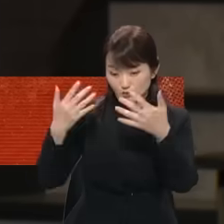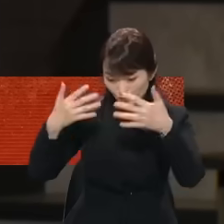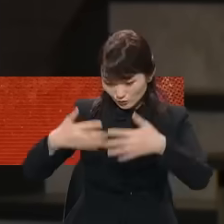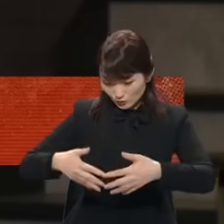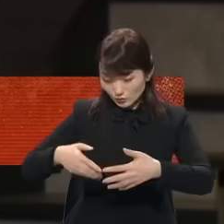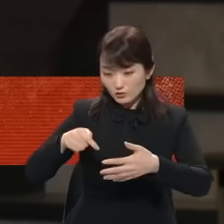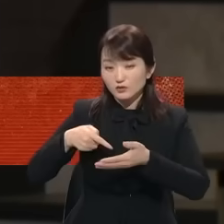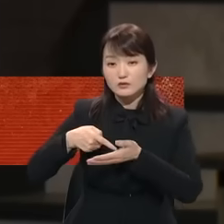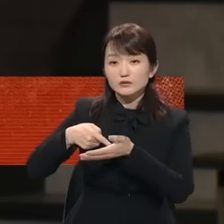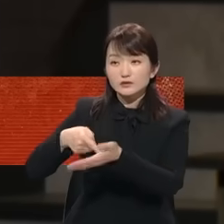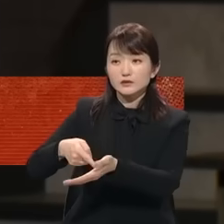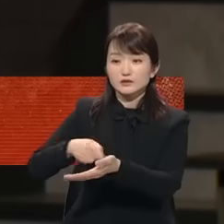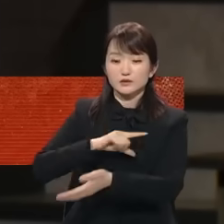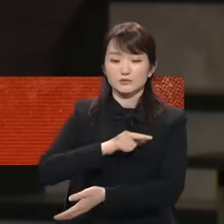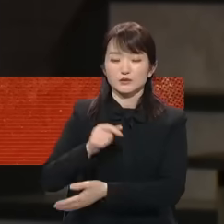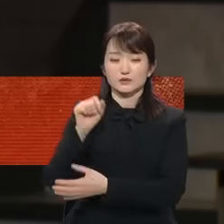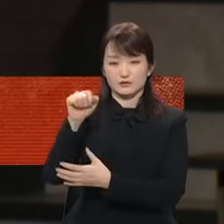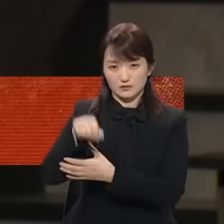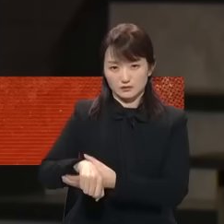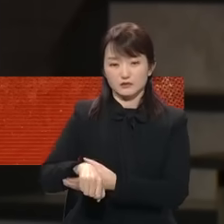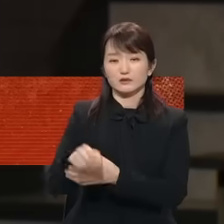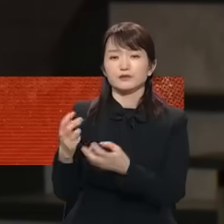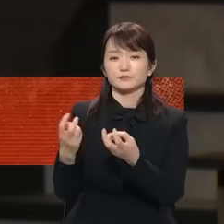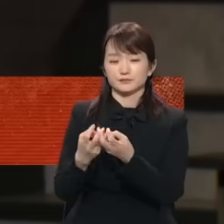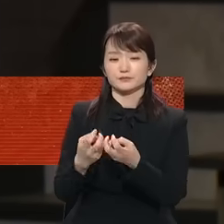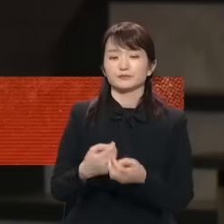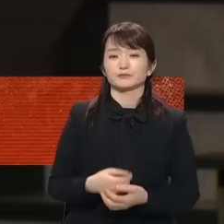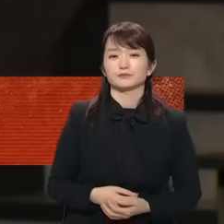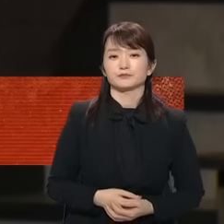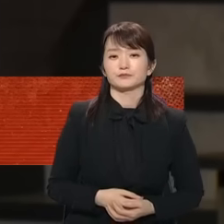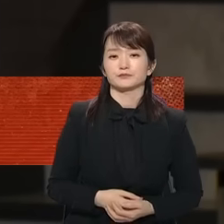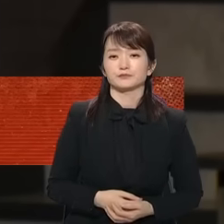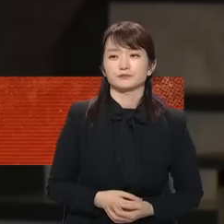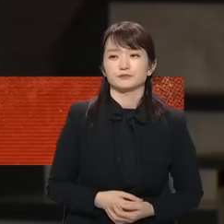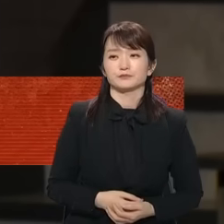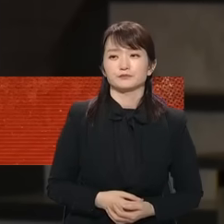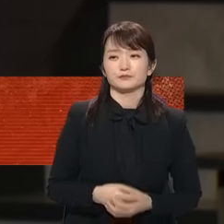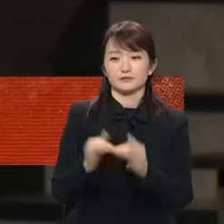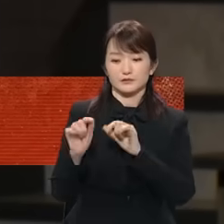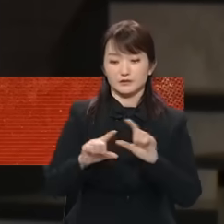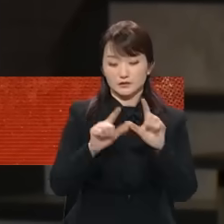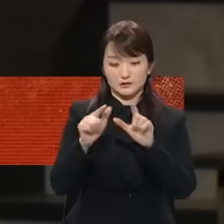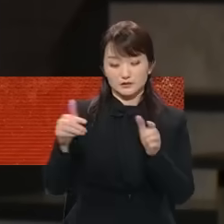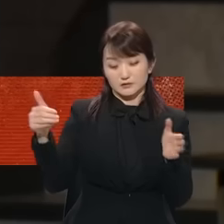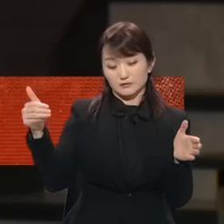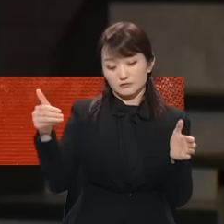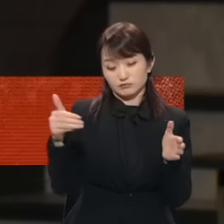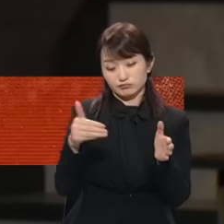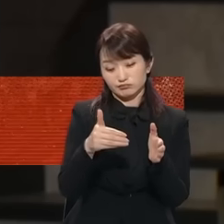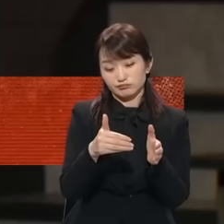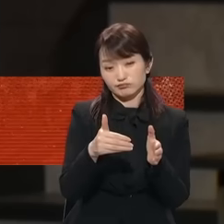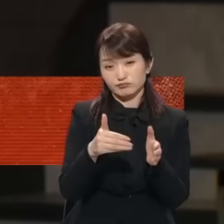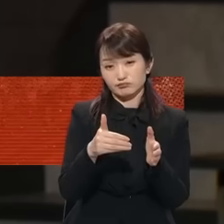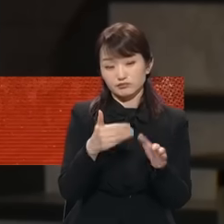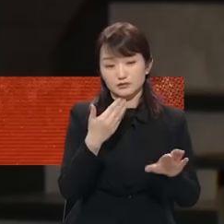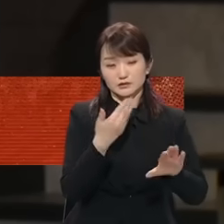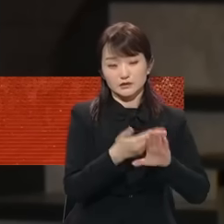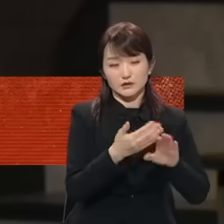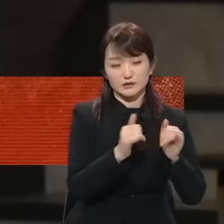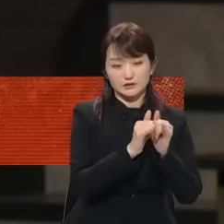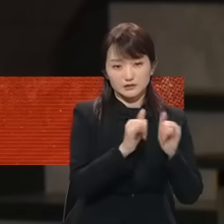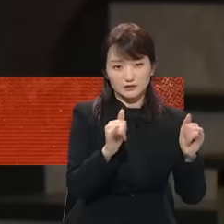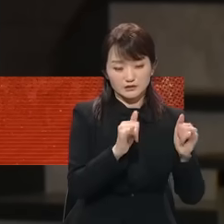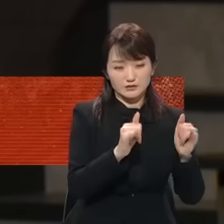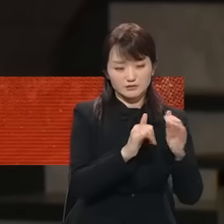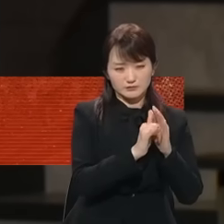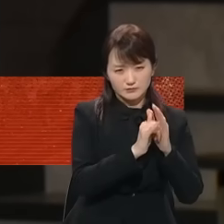붙여서 면허를 허용하는 그런 방법인데요 실제로이 인생 만년에 본이 아에게 남의 집 가정을 갖다가